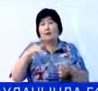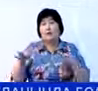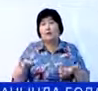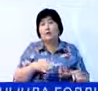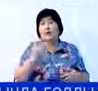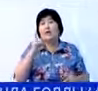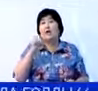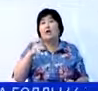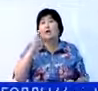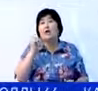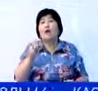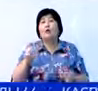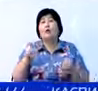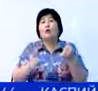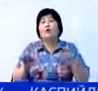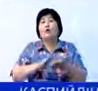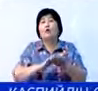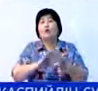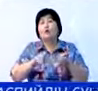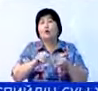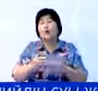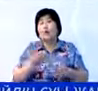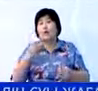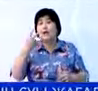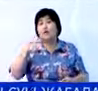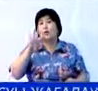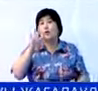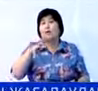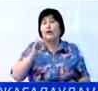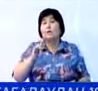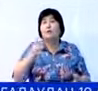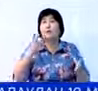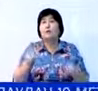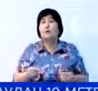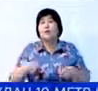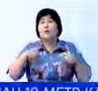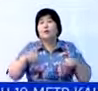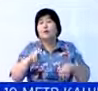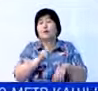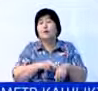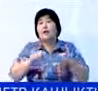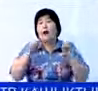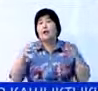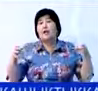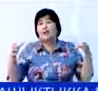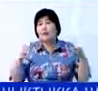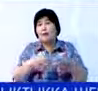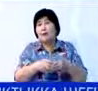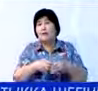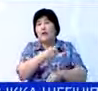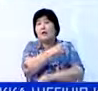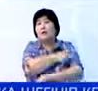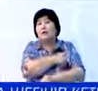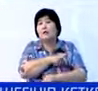Қыпшақ көлік жуу орталығы осыған дейін де, яғни 24 мамыр күні құзырлы орын өкілдері арнайы мобильді топ